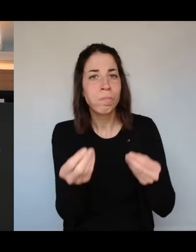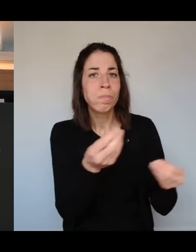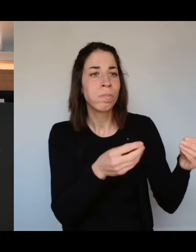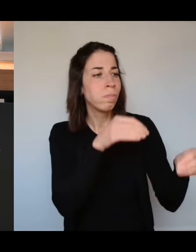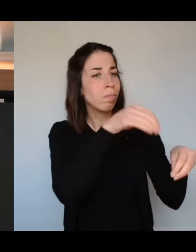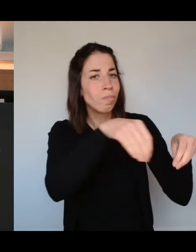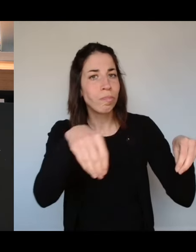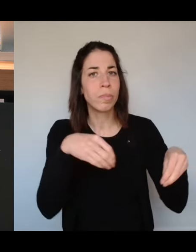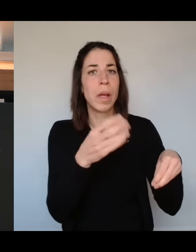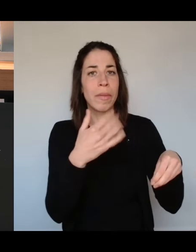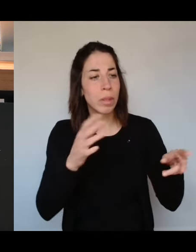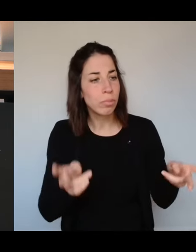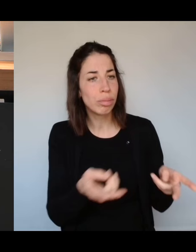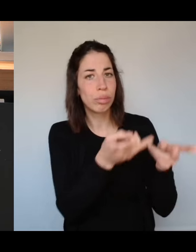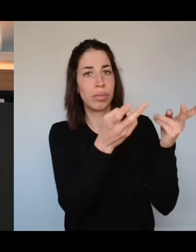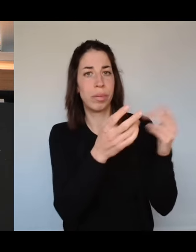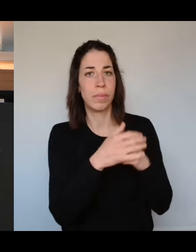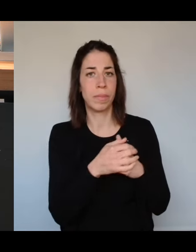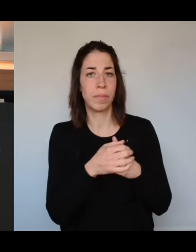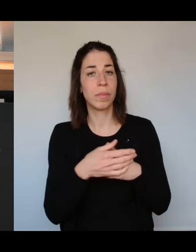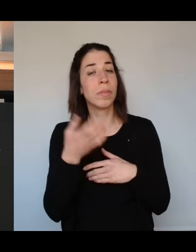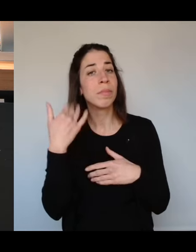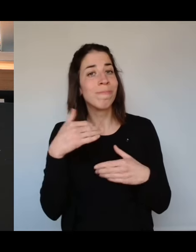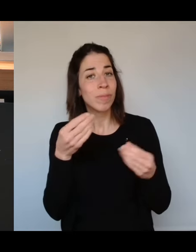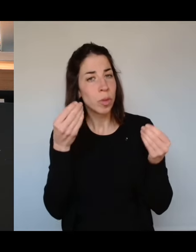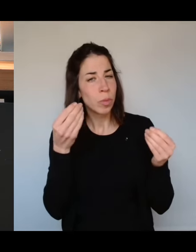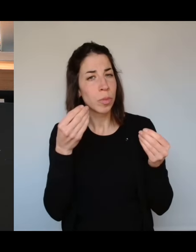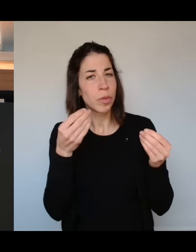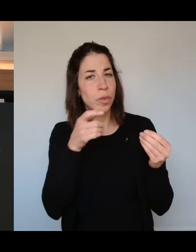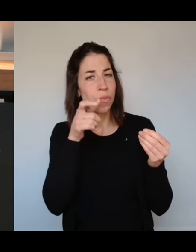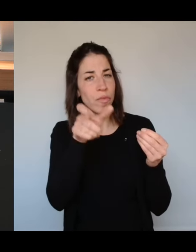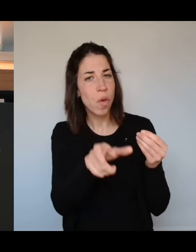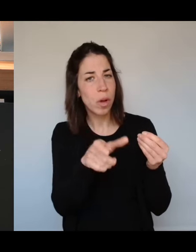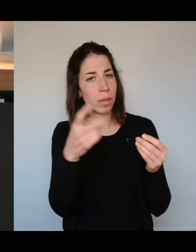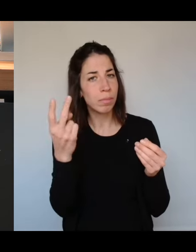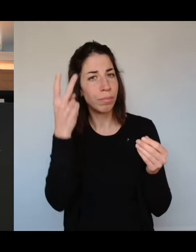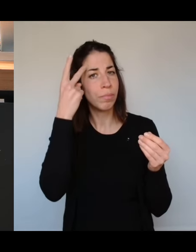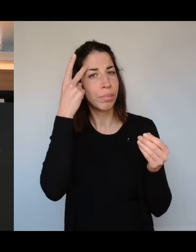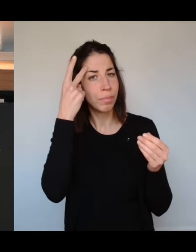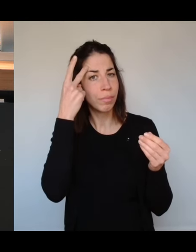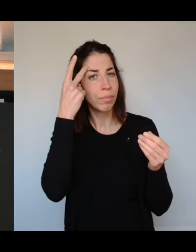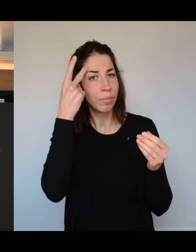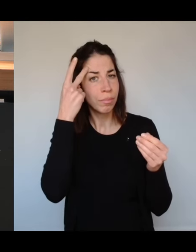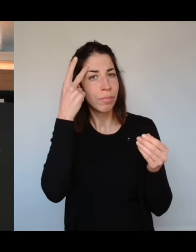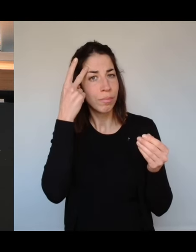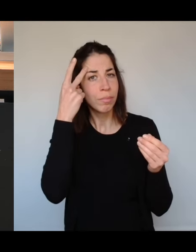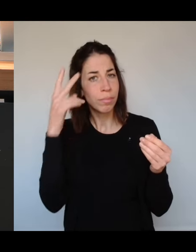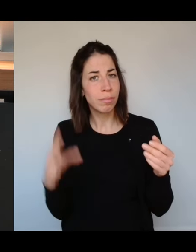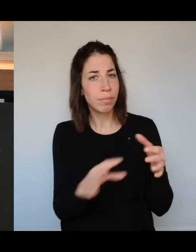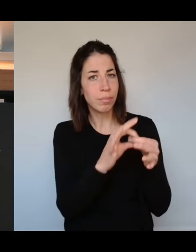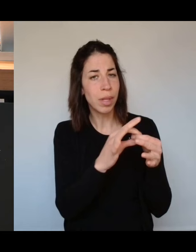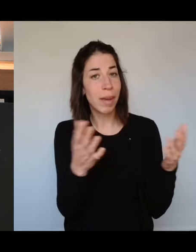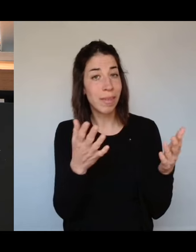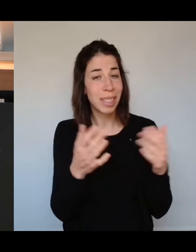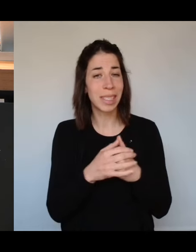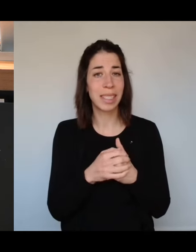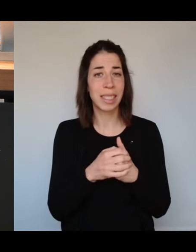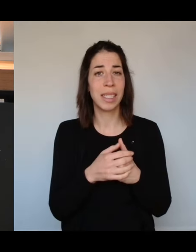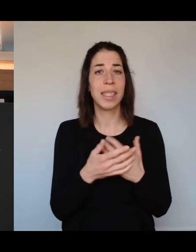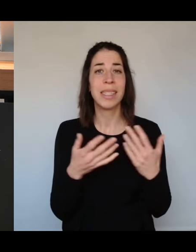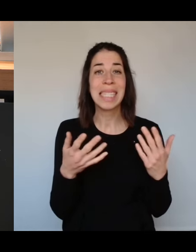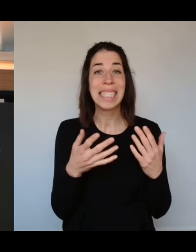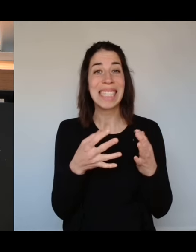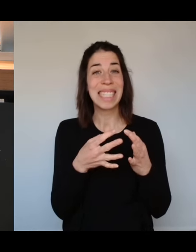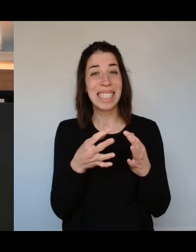entstand, brachte es wie folgt auf den Punkt. Jeder Tag Regierungszeit Weizsäcker, eine Hausbesetzung